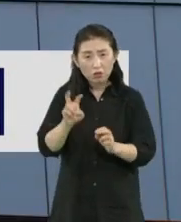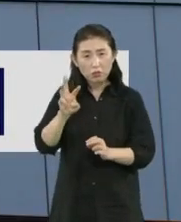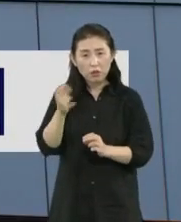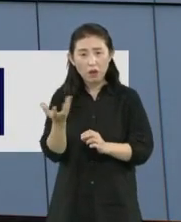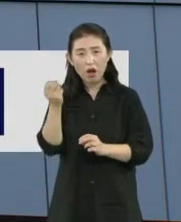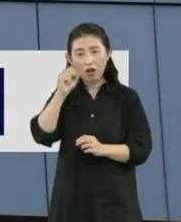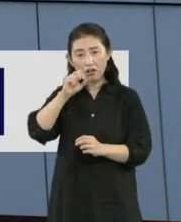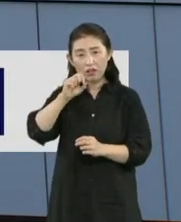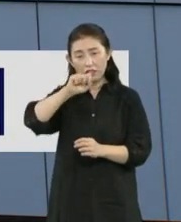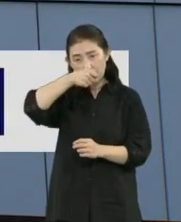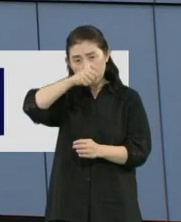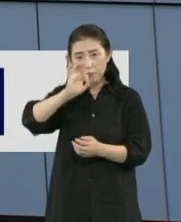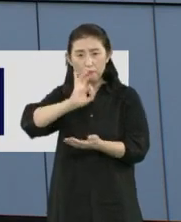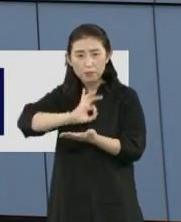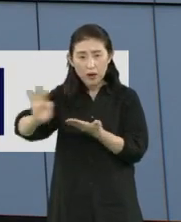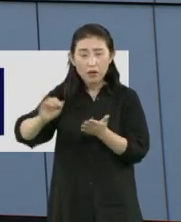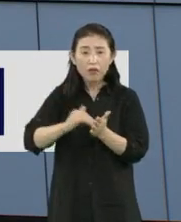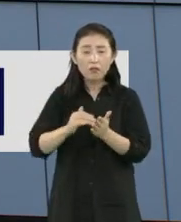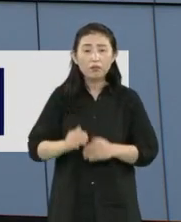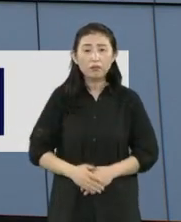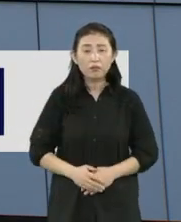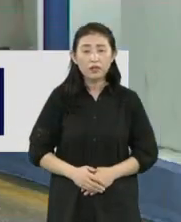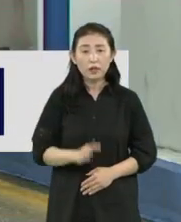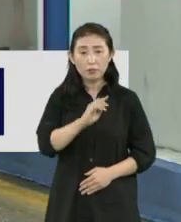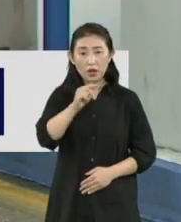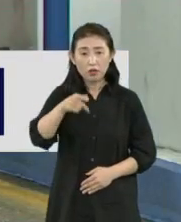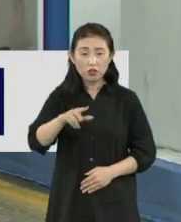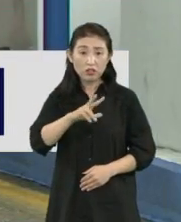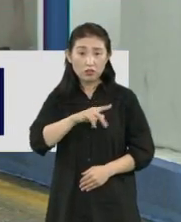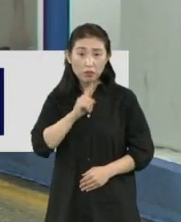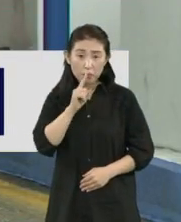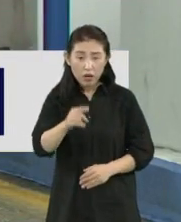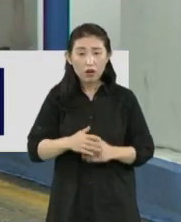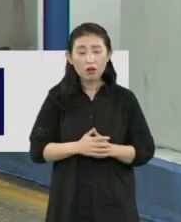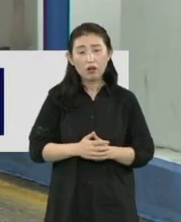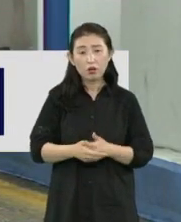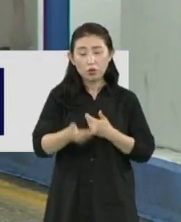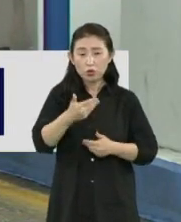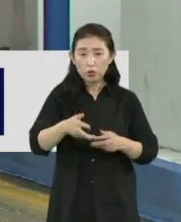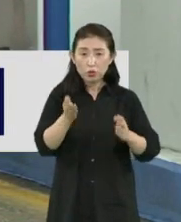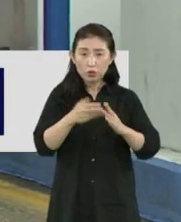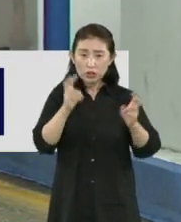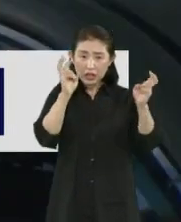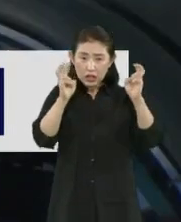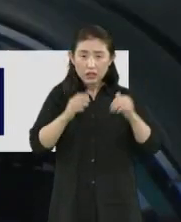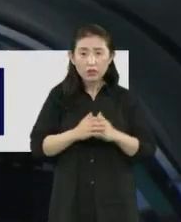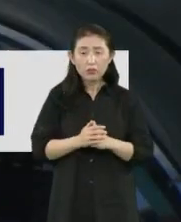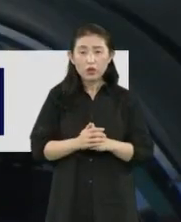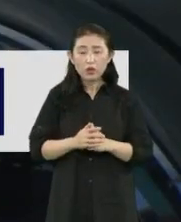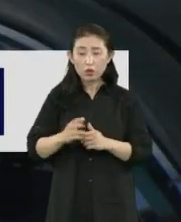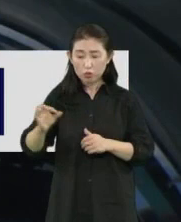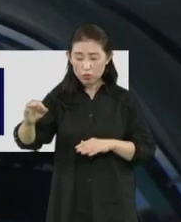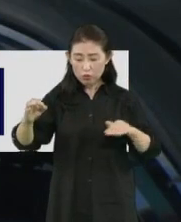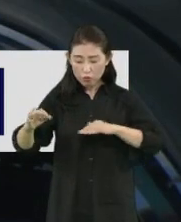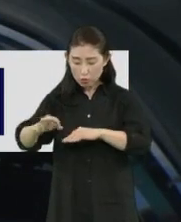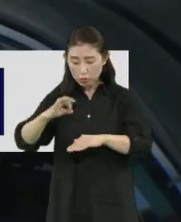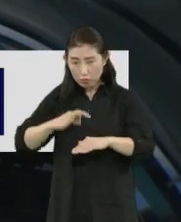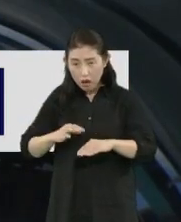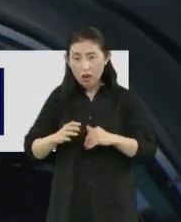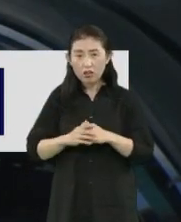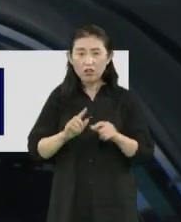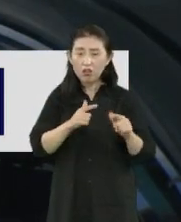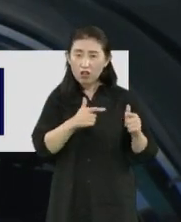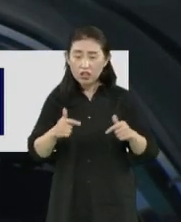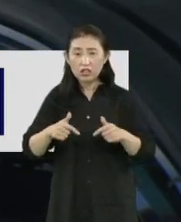허비한 것으로 드러났습니다. 민주당 박영순 의원에 따르면 도로공사는 상황보조원과 요금수납원,